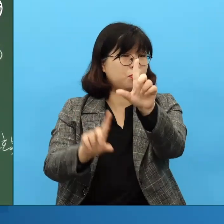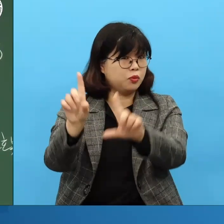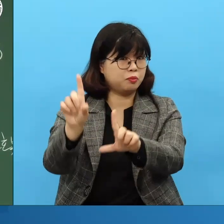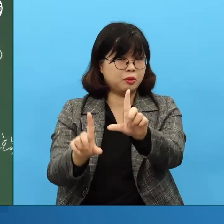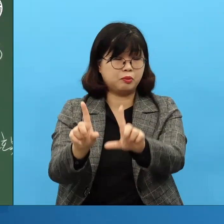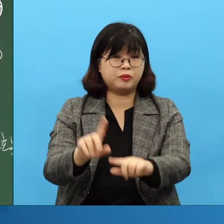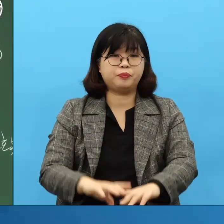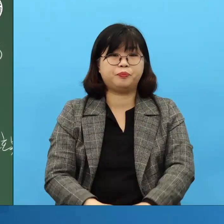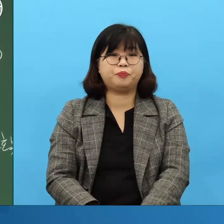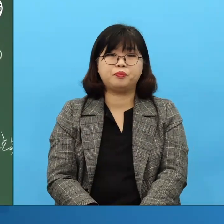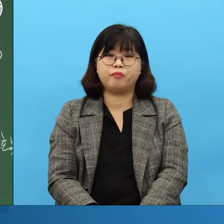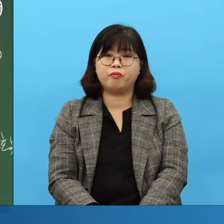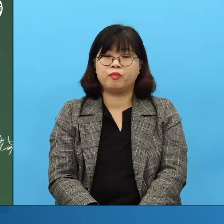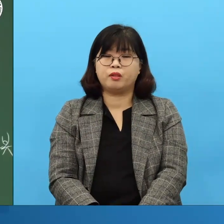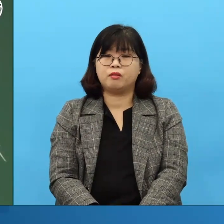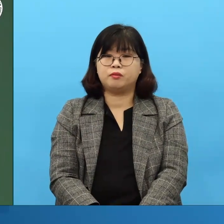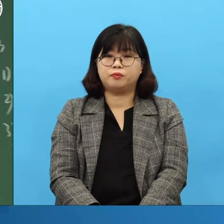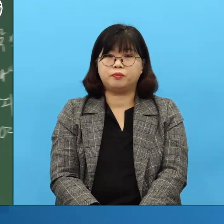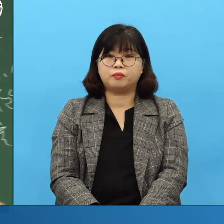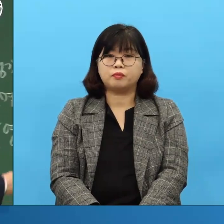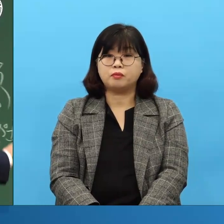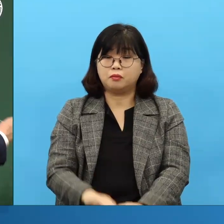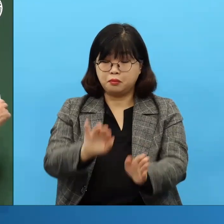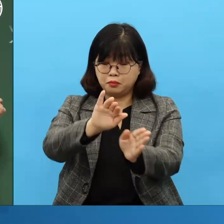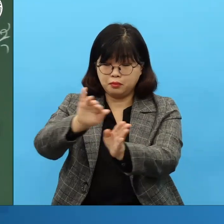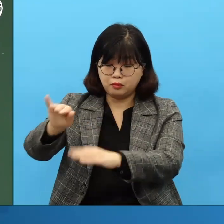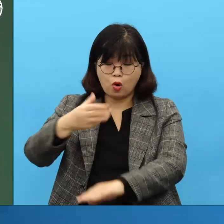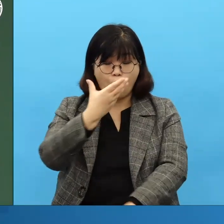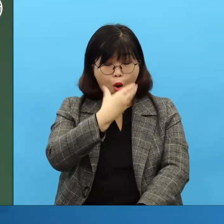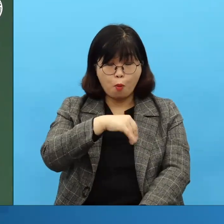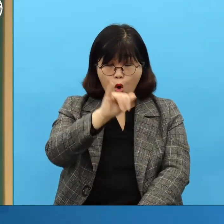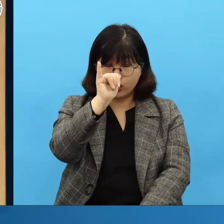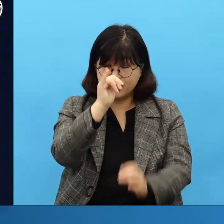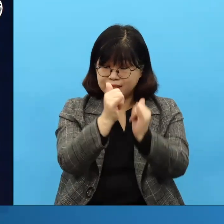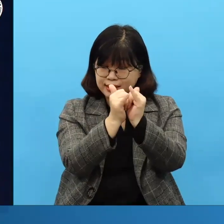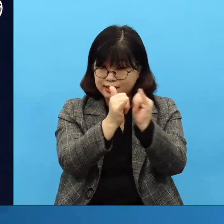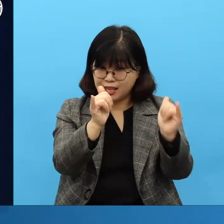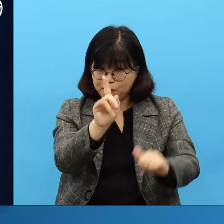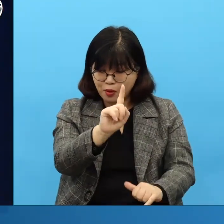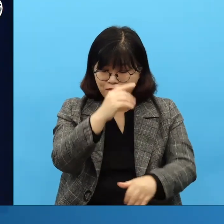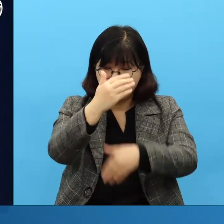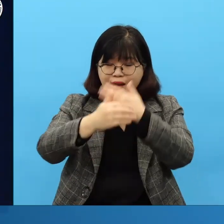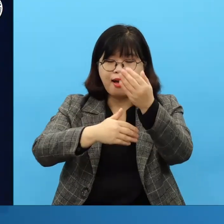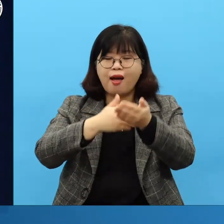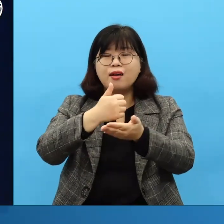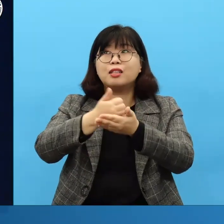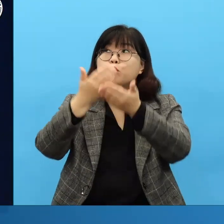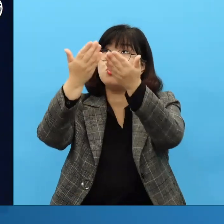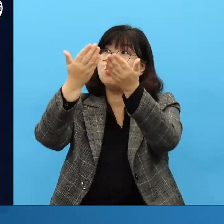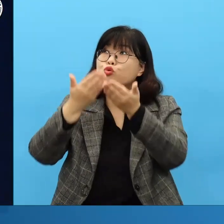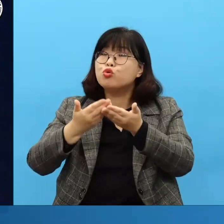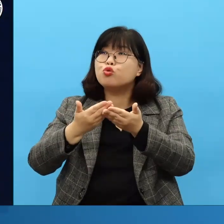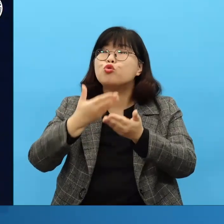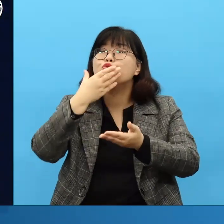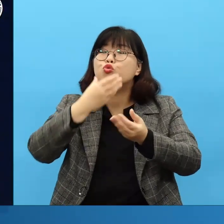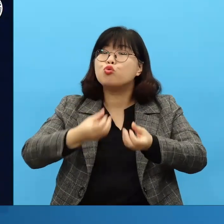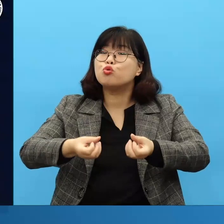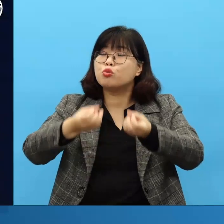curse. 복 있는 사람은 하나님이 주신 축복인 의인의